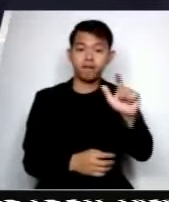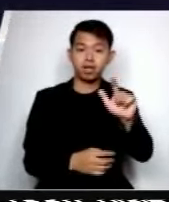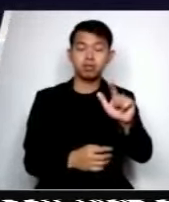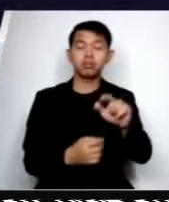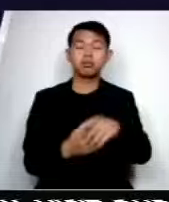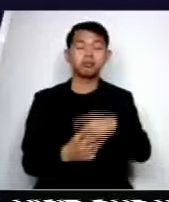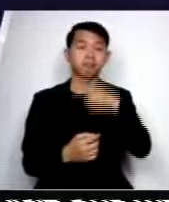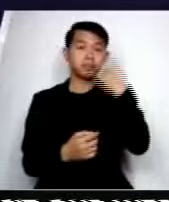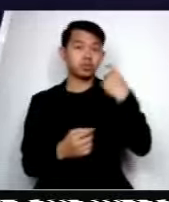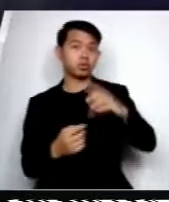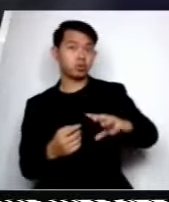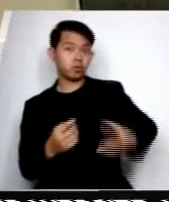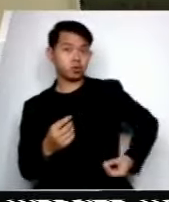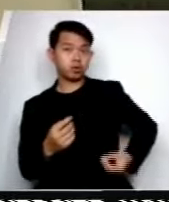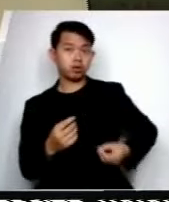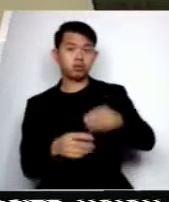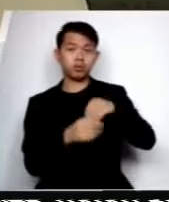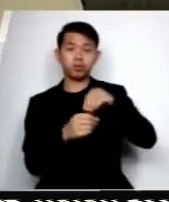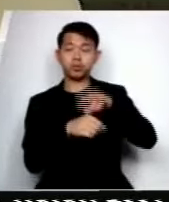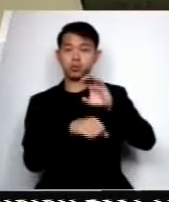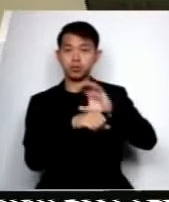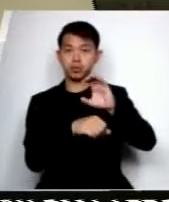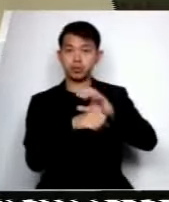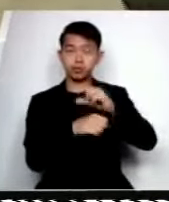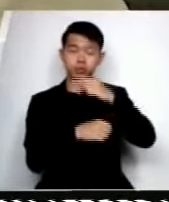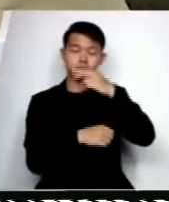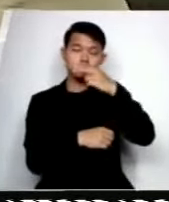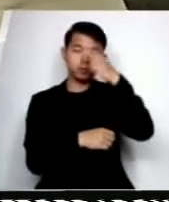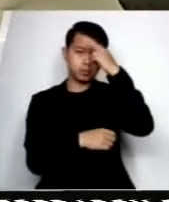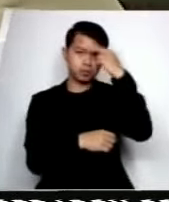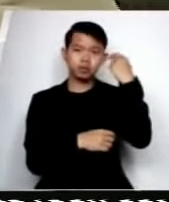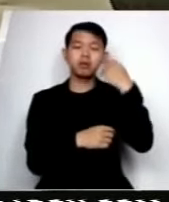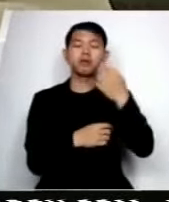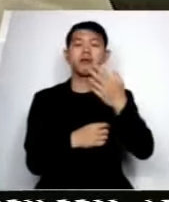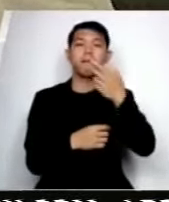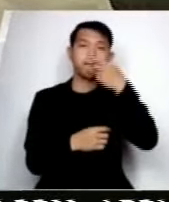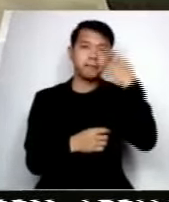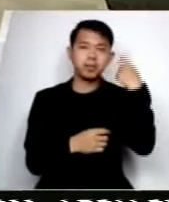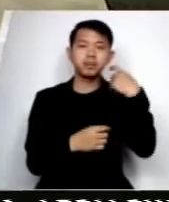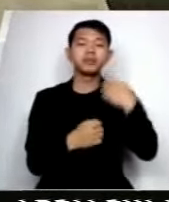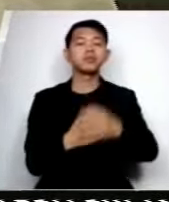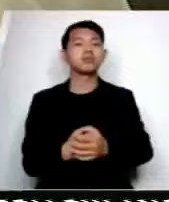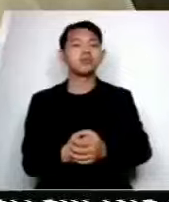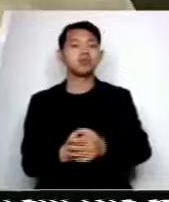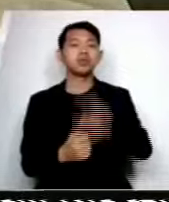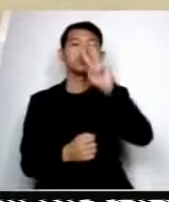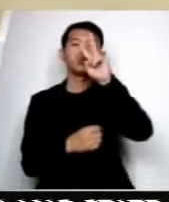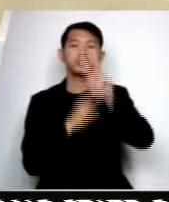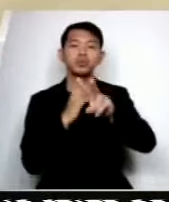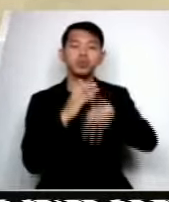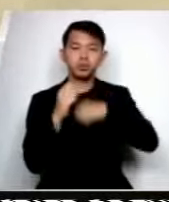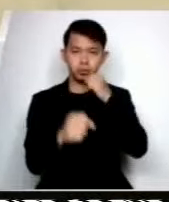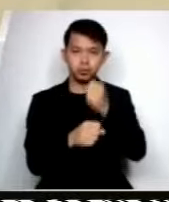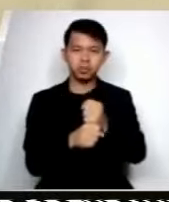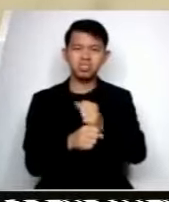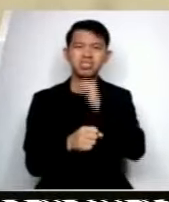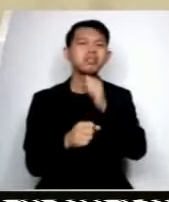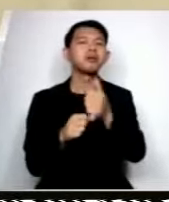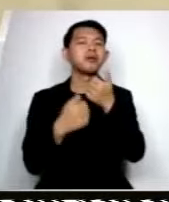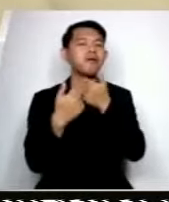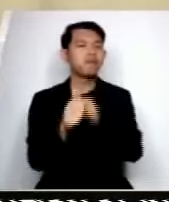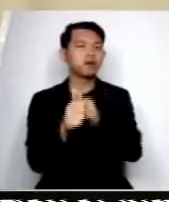loob ng simbahang Katolika. Ang dahilan daw ay ang dalawang taong hindi pagsunod ni Father Valeza sa utos ni